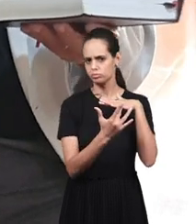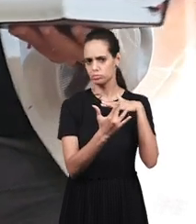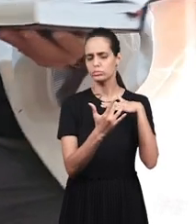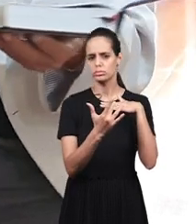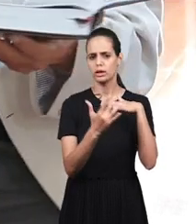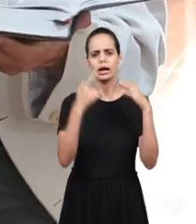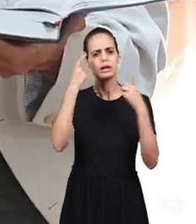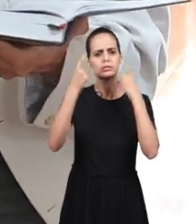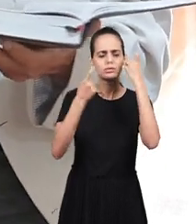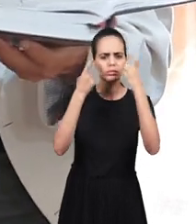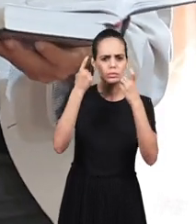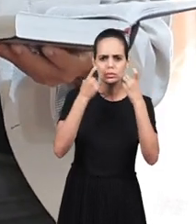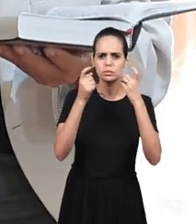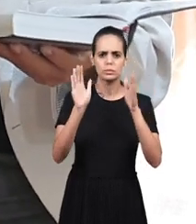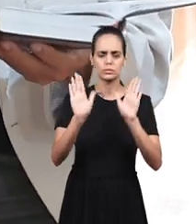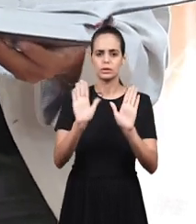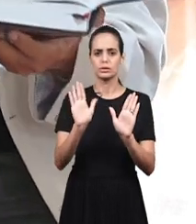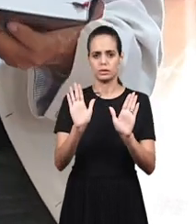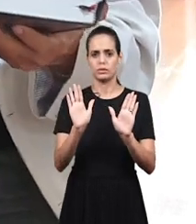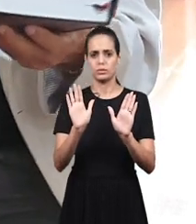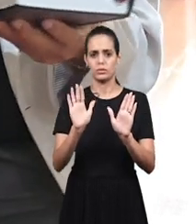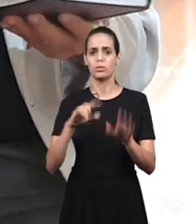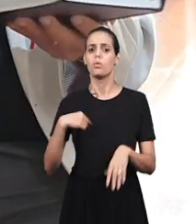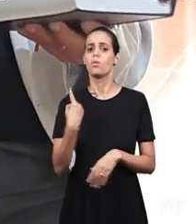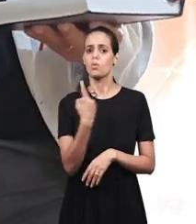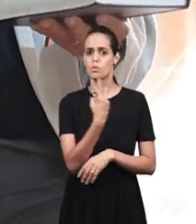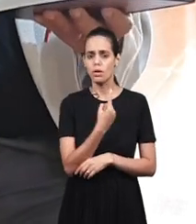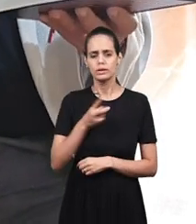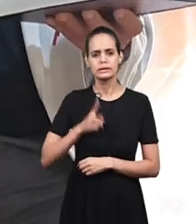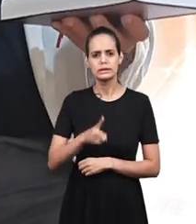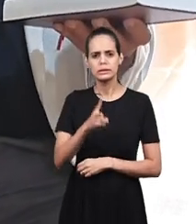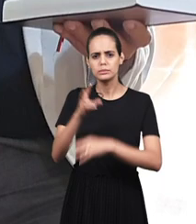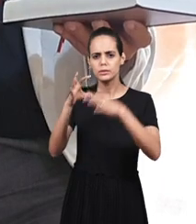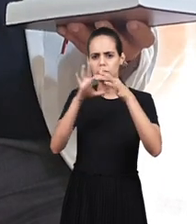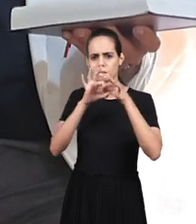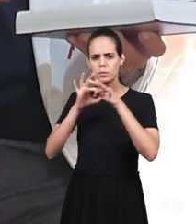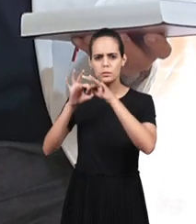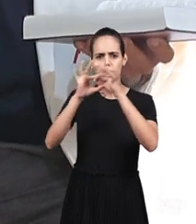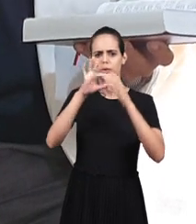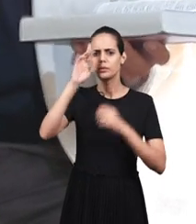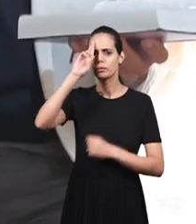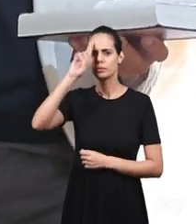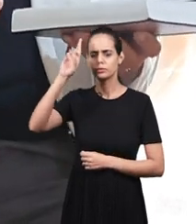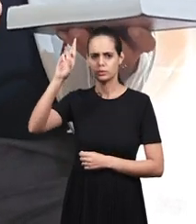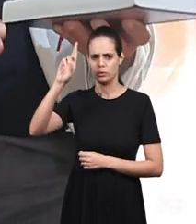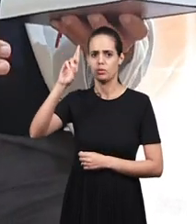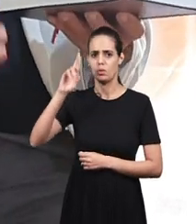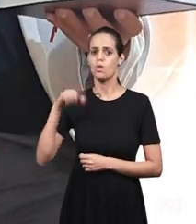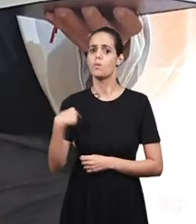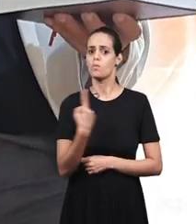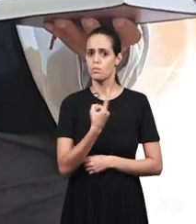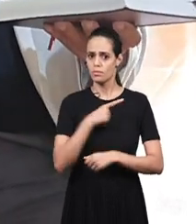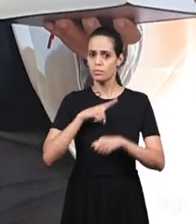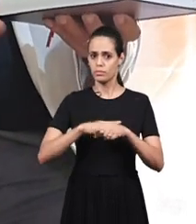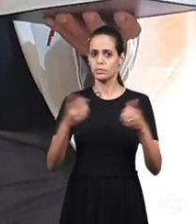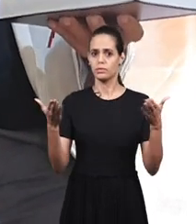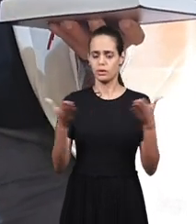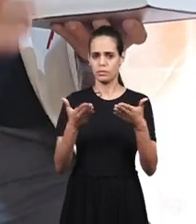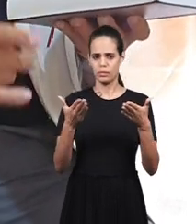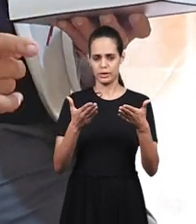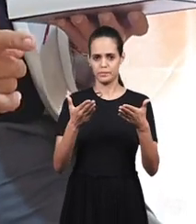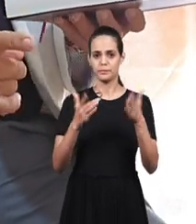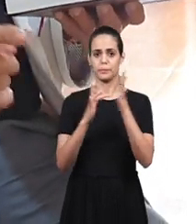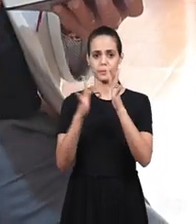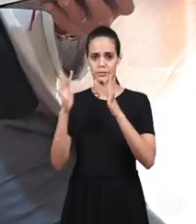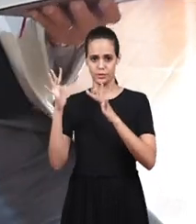doit venir assister à des programmes de télévision ou n'importe autre façon d'annoncer. Et ne vous